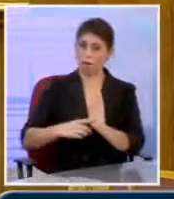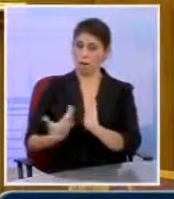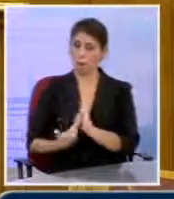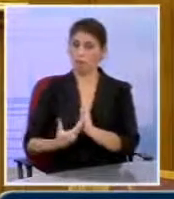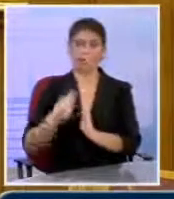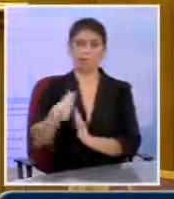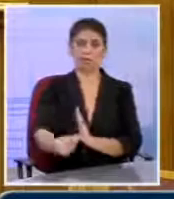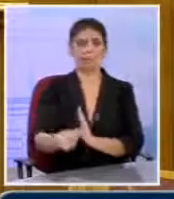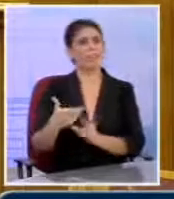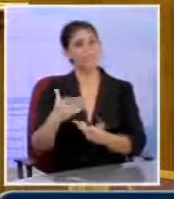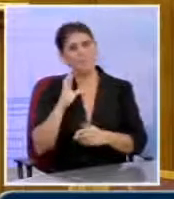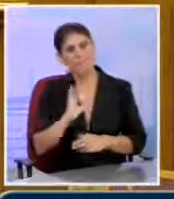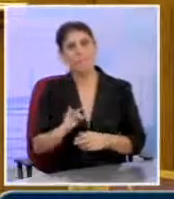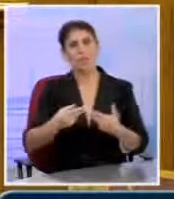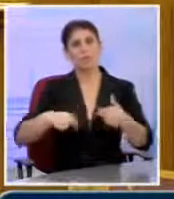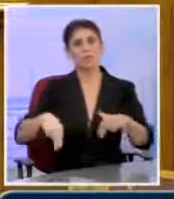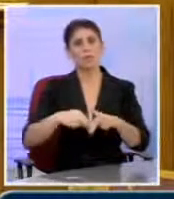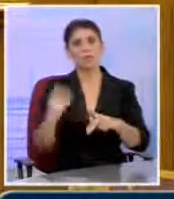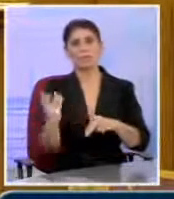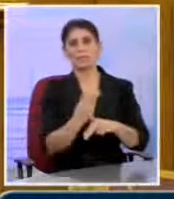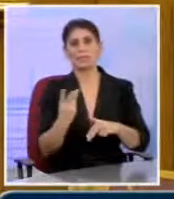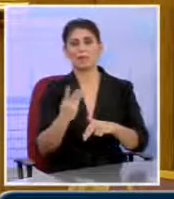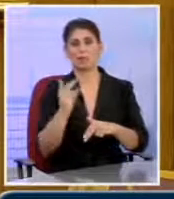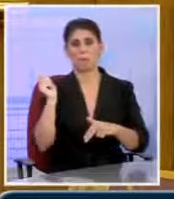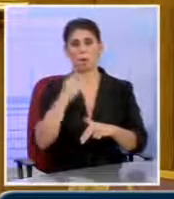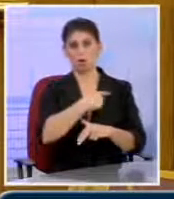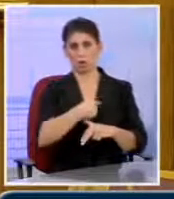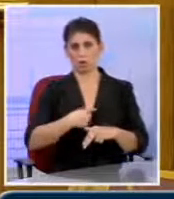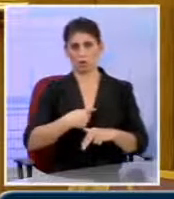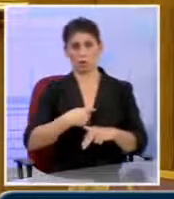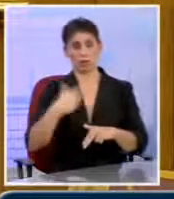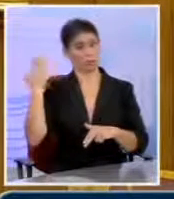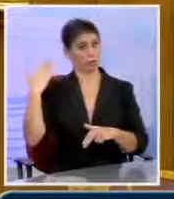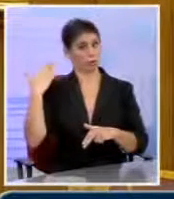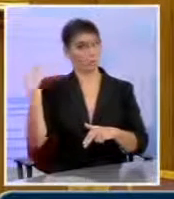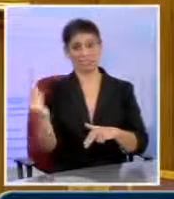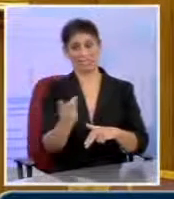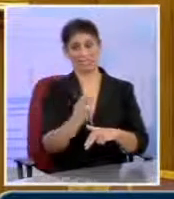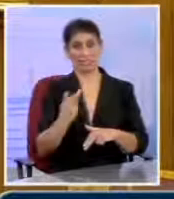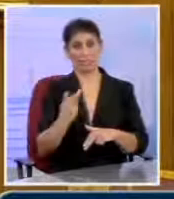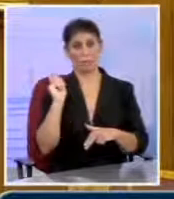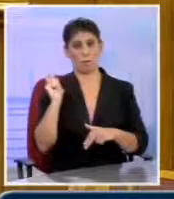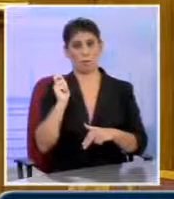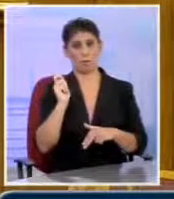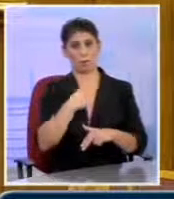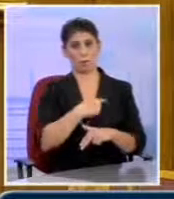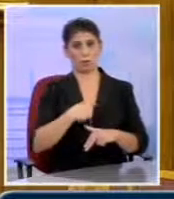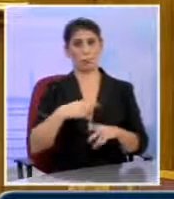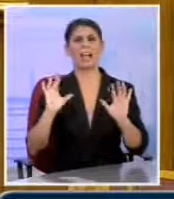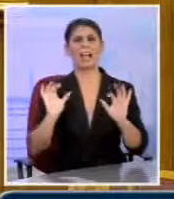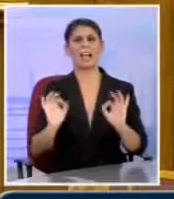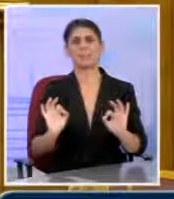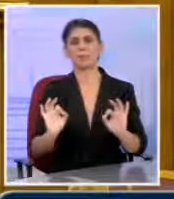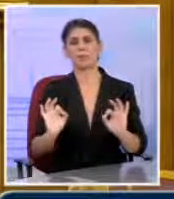Όμως είναι γεγονός ότι το Συμβούλιο των Τριών Πολιτικών Αρχηγών, των τότε Τριών Πολιτικών Αρχηγών, που λειτουργούσε ατύπως